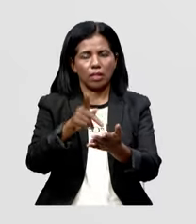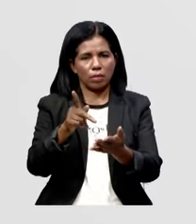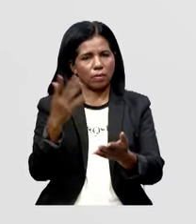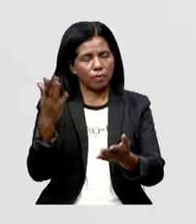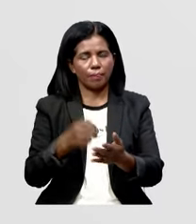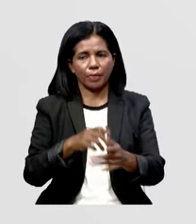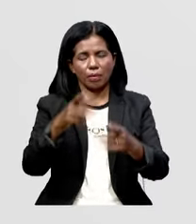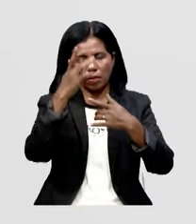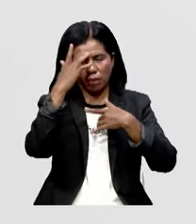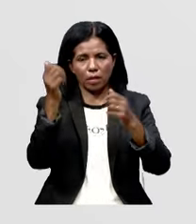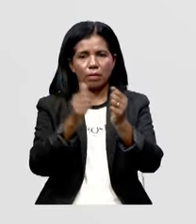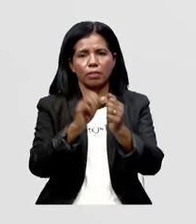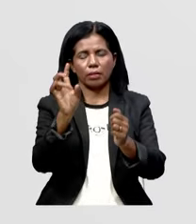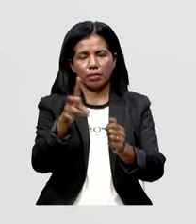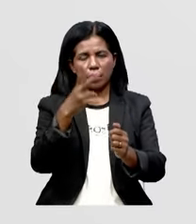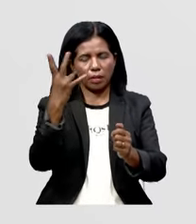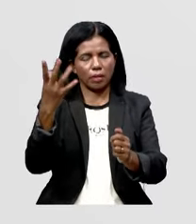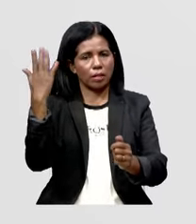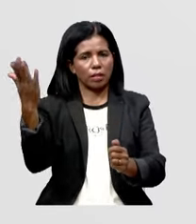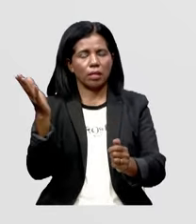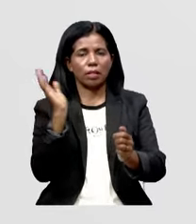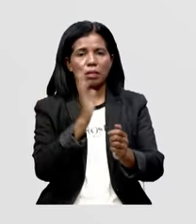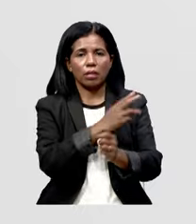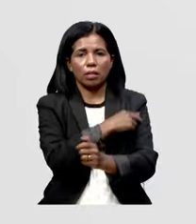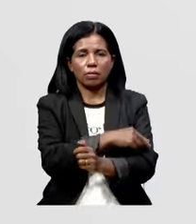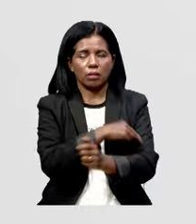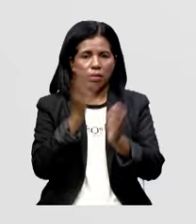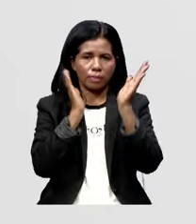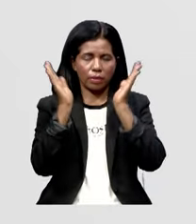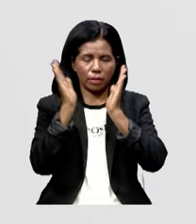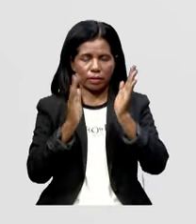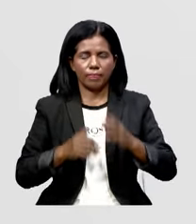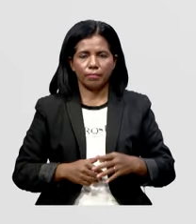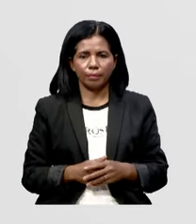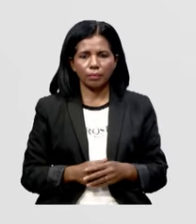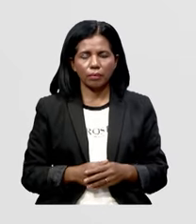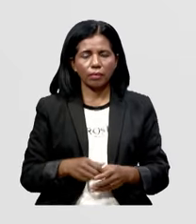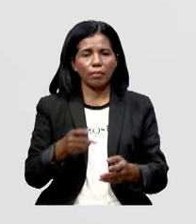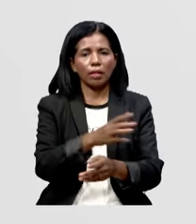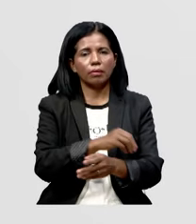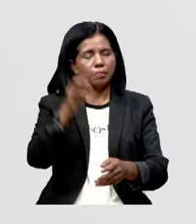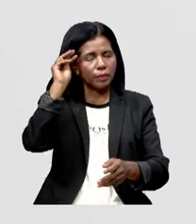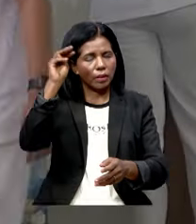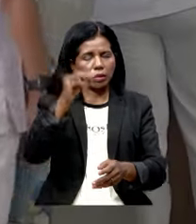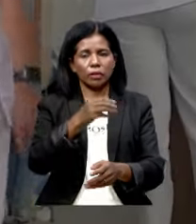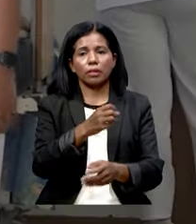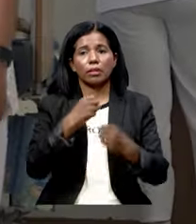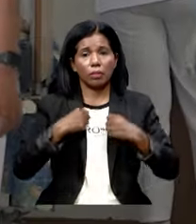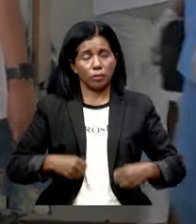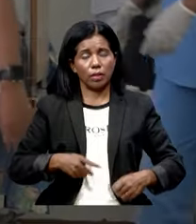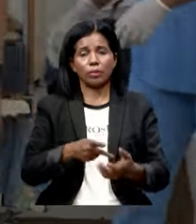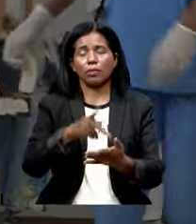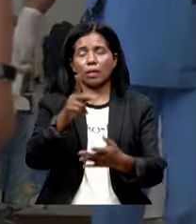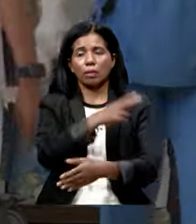paciente timoruan sanu resin hitu makalau hela tratamento y Hospital Kuala Lumpur, Malasia. Di vida nebe Ministeru Saudi atu hal pagamento ba